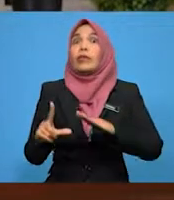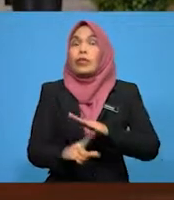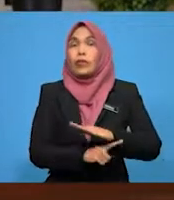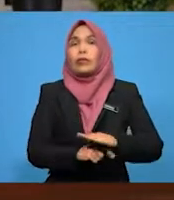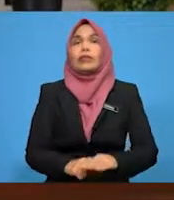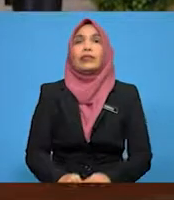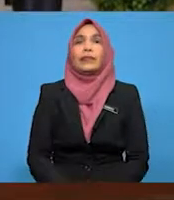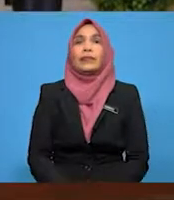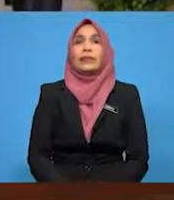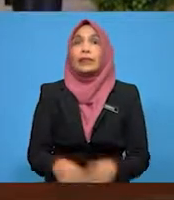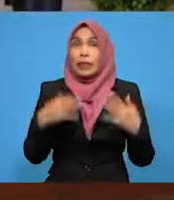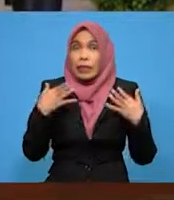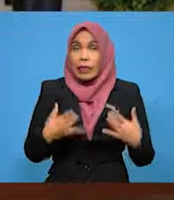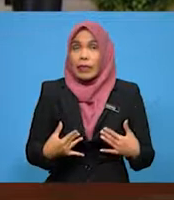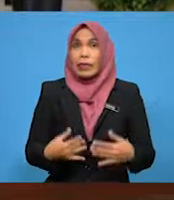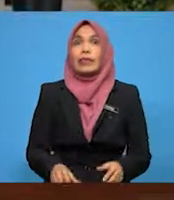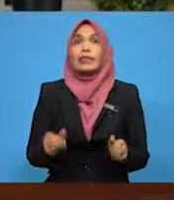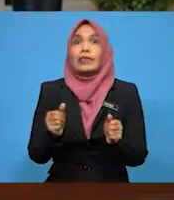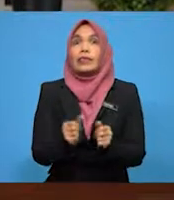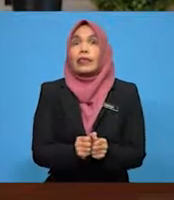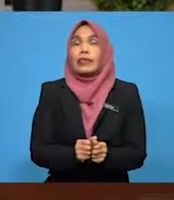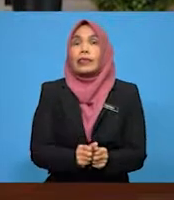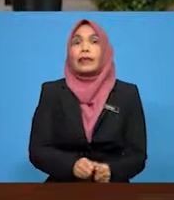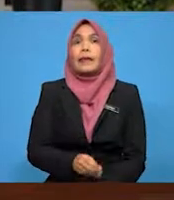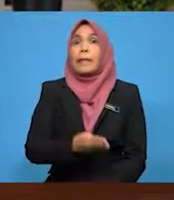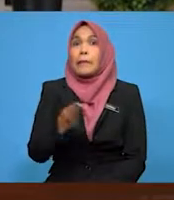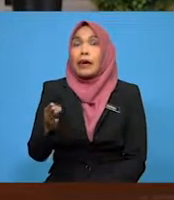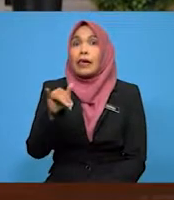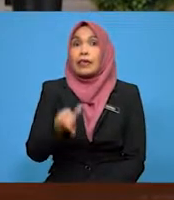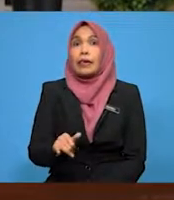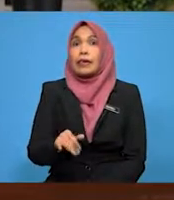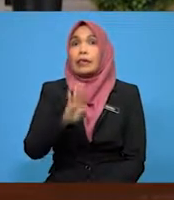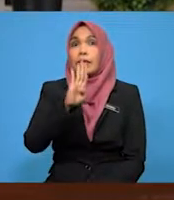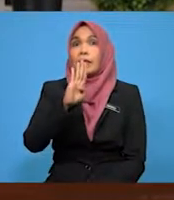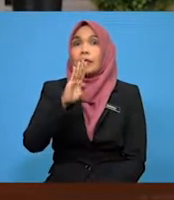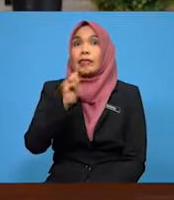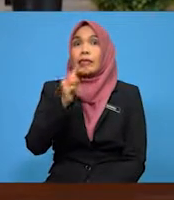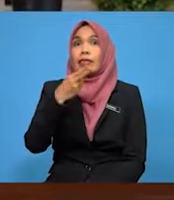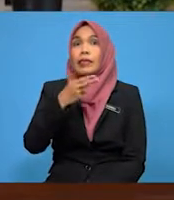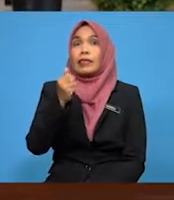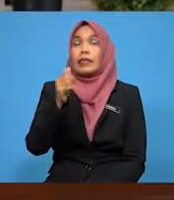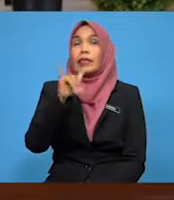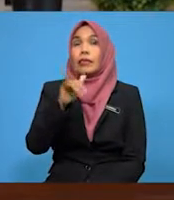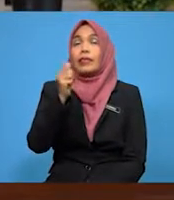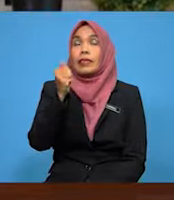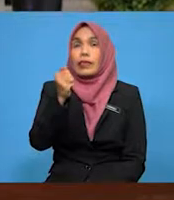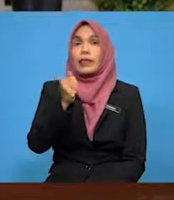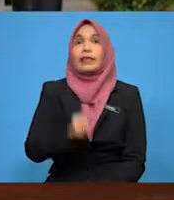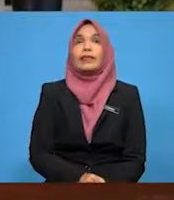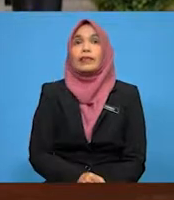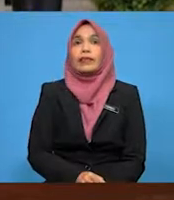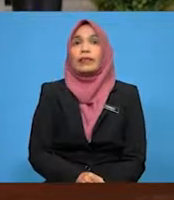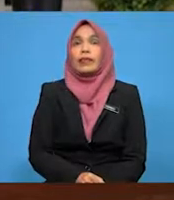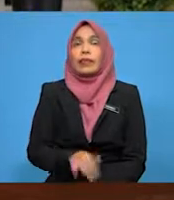sebarang sentuhan bahan kimia yang berbahaya dan juga untuk mengelakkan telur tetasan terdedah kepada